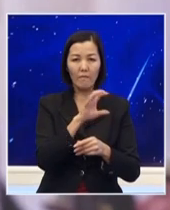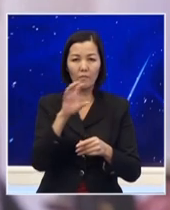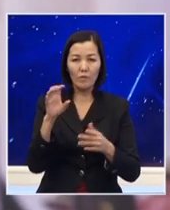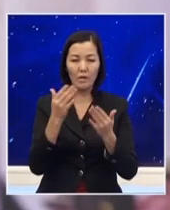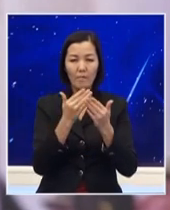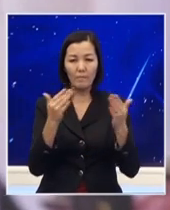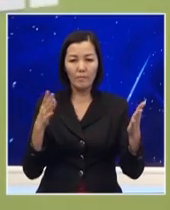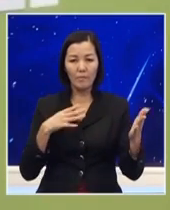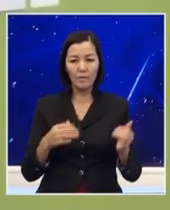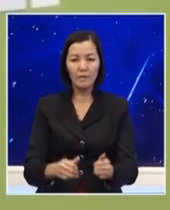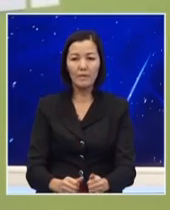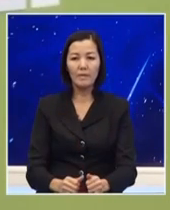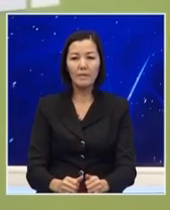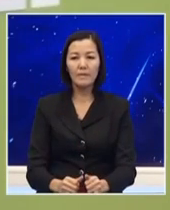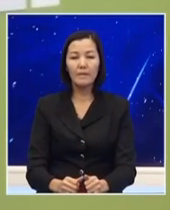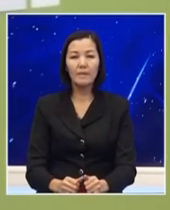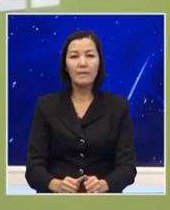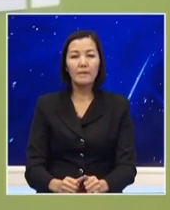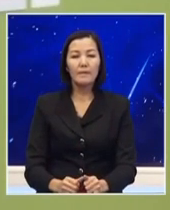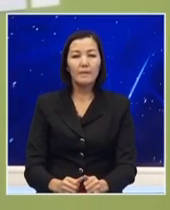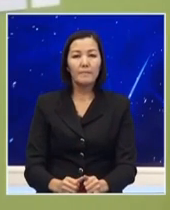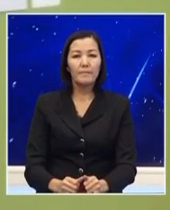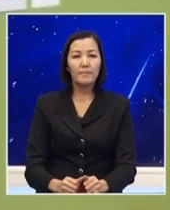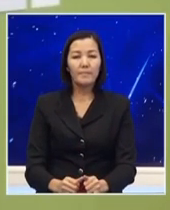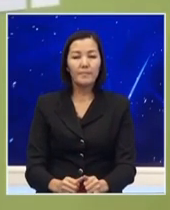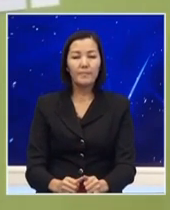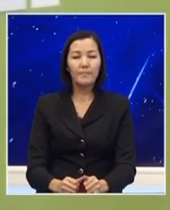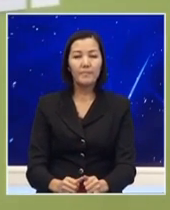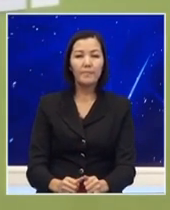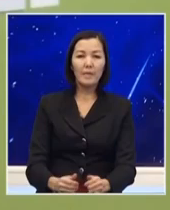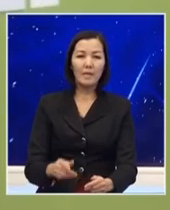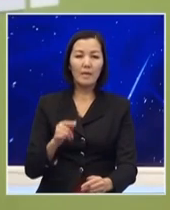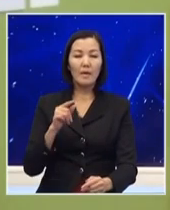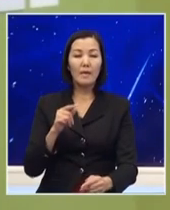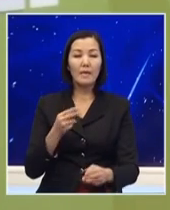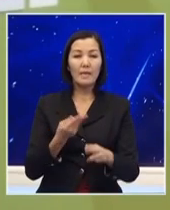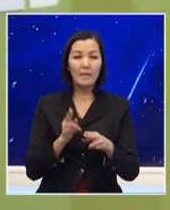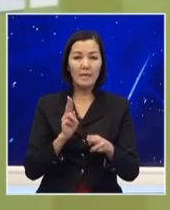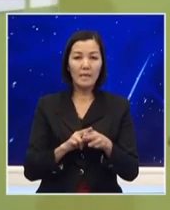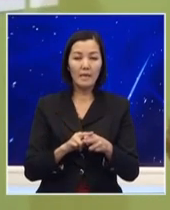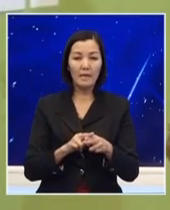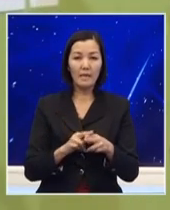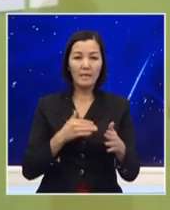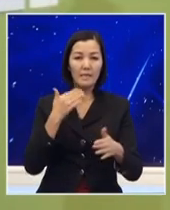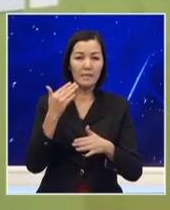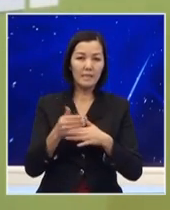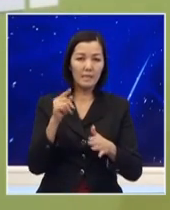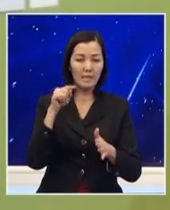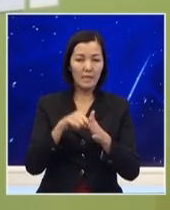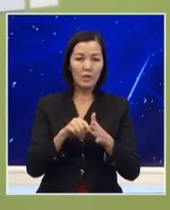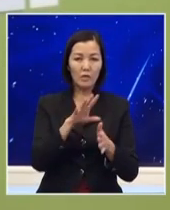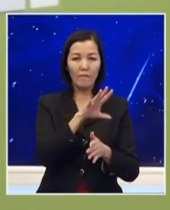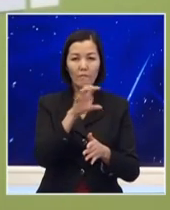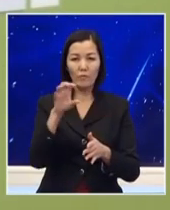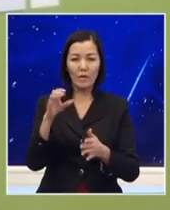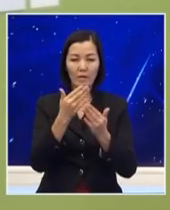қойған. Одна из моих любимых кадров это мұнда елбасының ел ішінде және сыртқы сапарында түсірілген